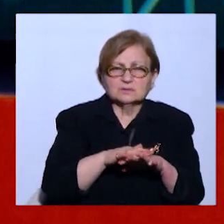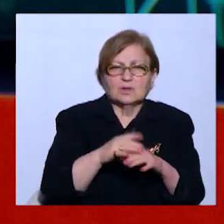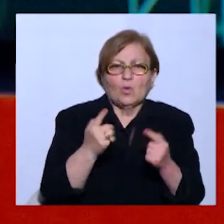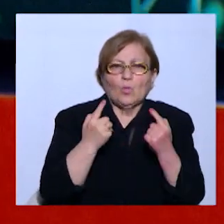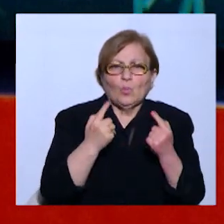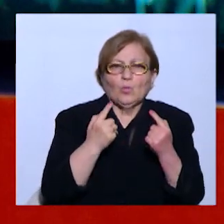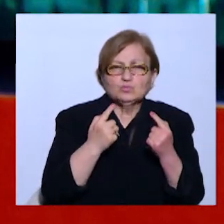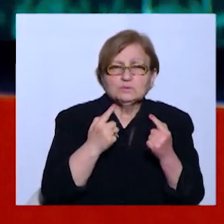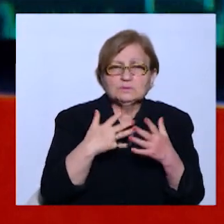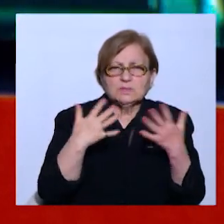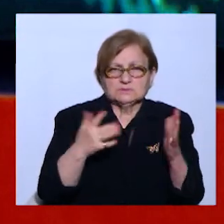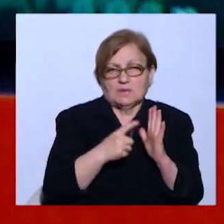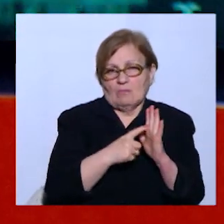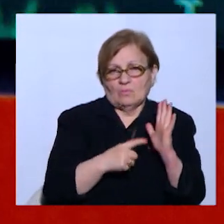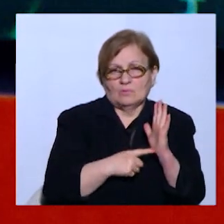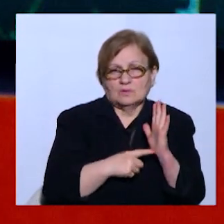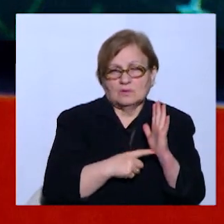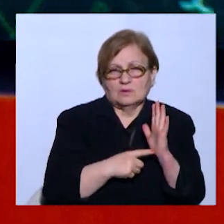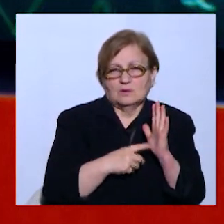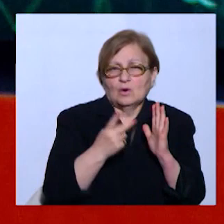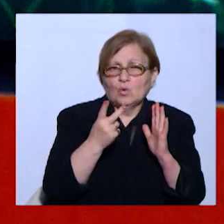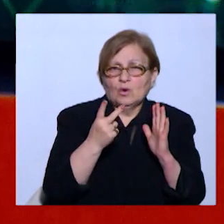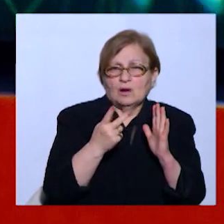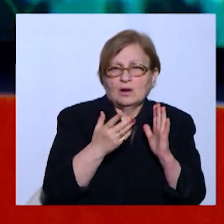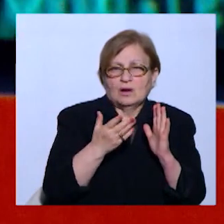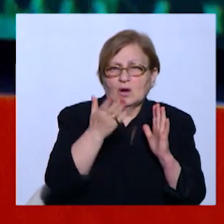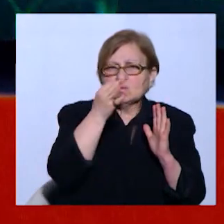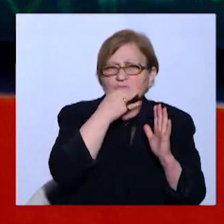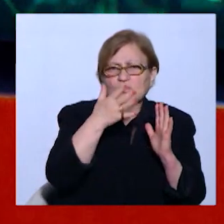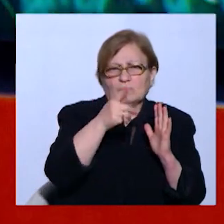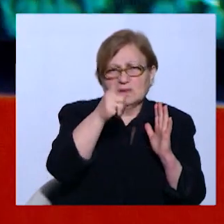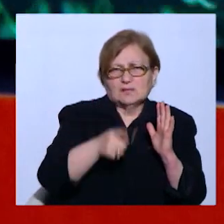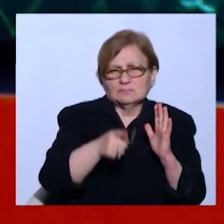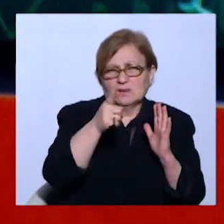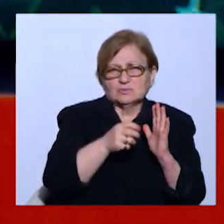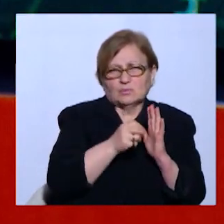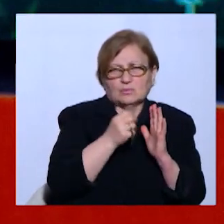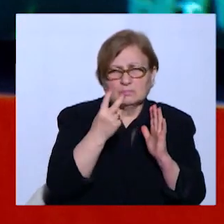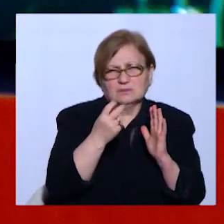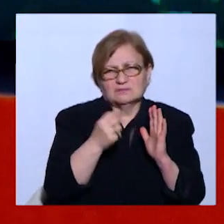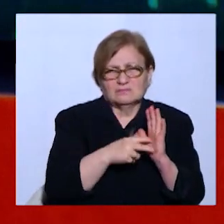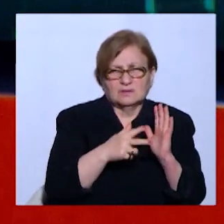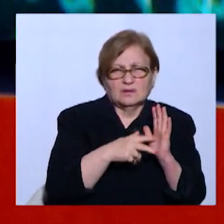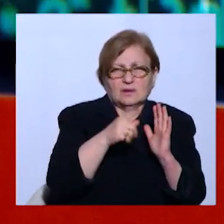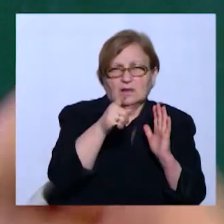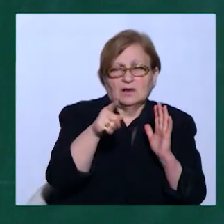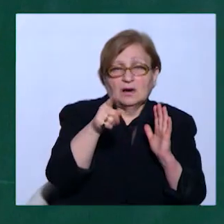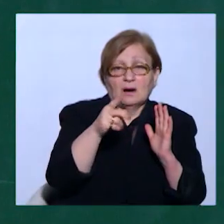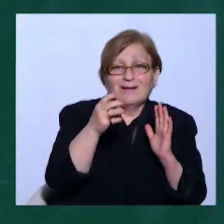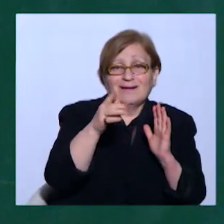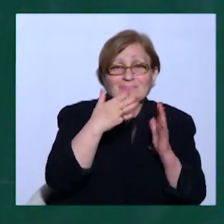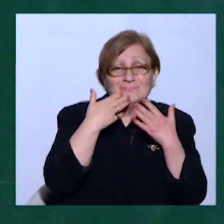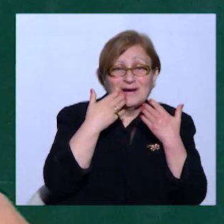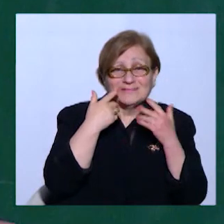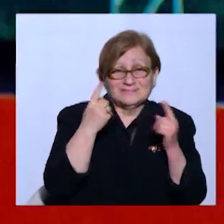უდიდეს გამყოფს. უნდა ავიღო რომელი რიცხვიც გინდა, გინდა 12, გინდა 18 და ამის მარტივ მომრავლებად დაშლიდოს